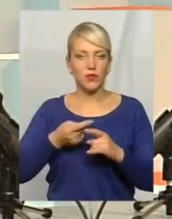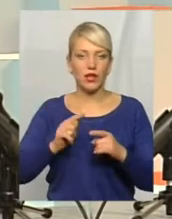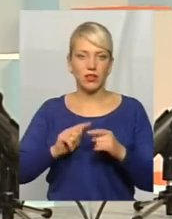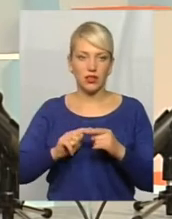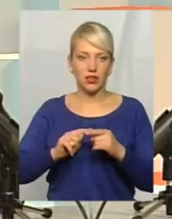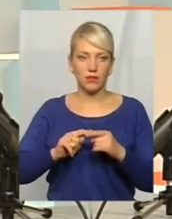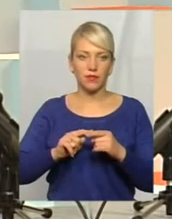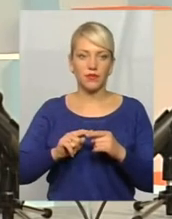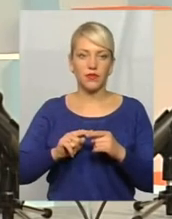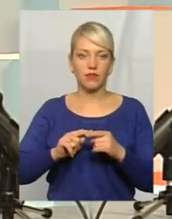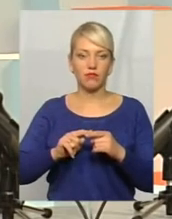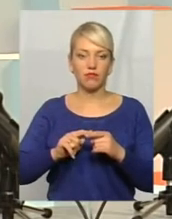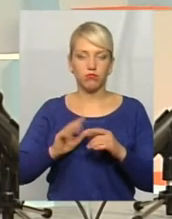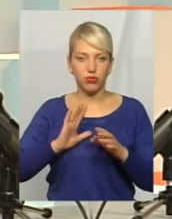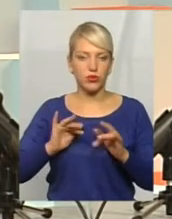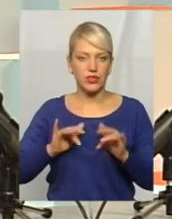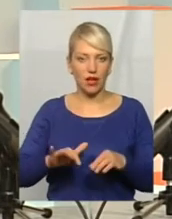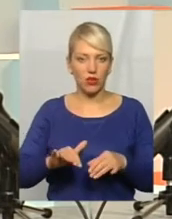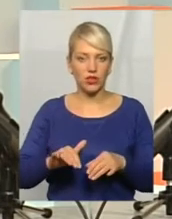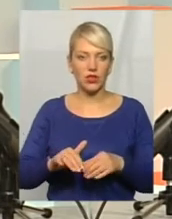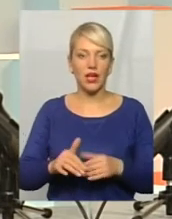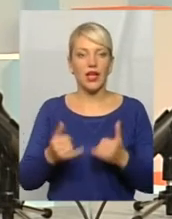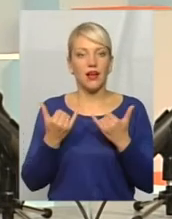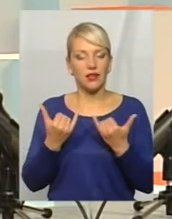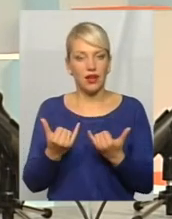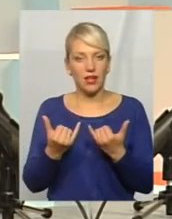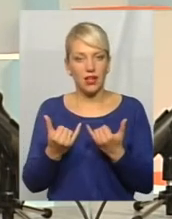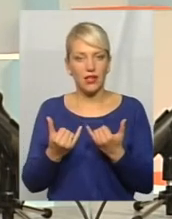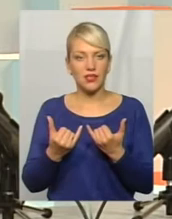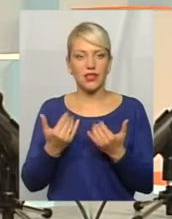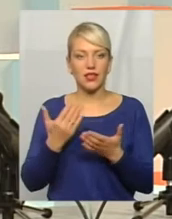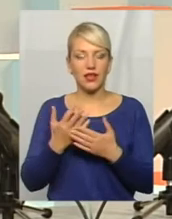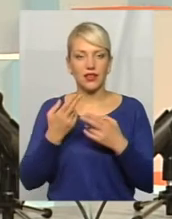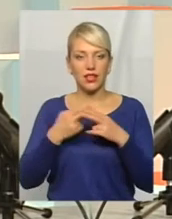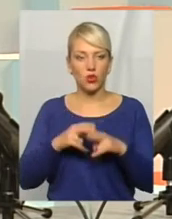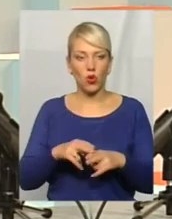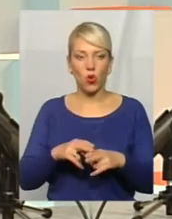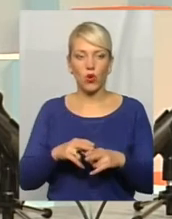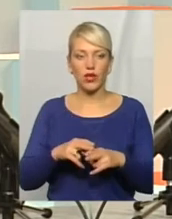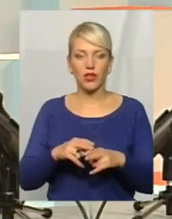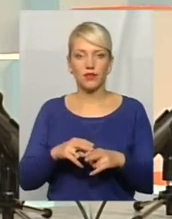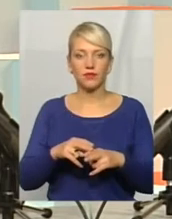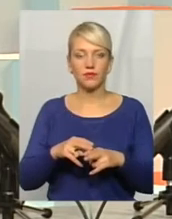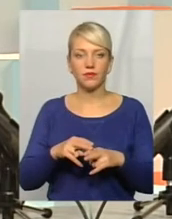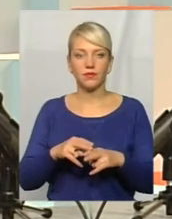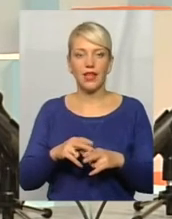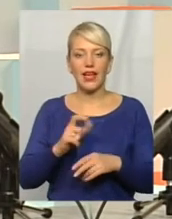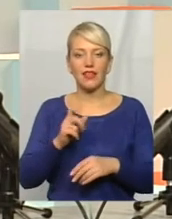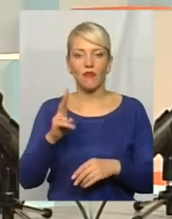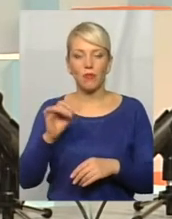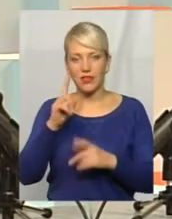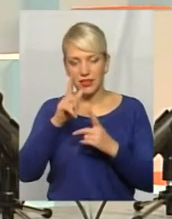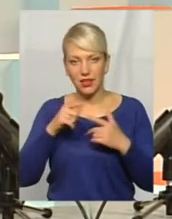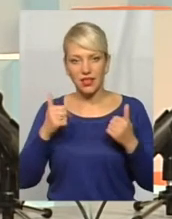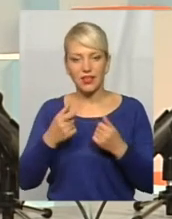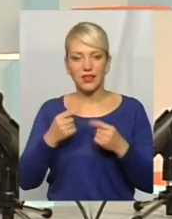заходів вживали. Наразі є вже технології європейських країн,